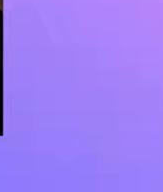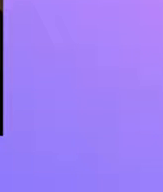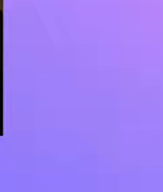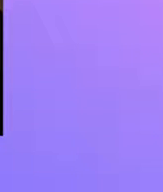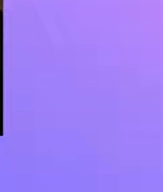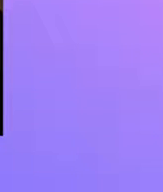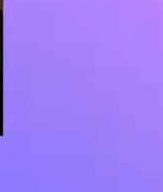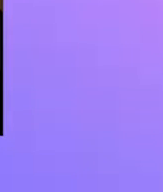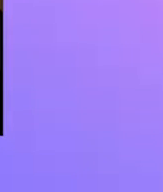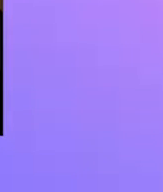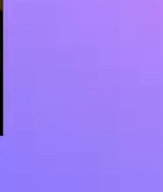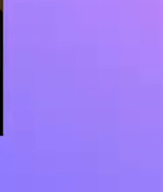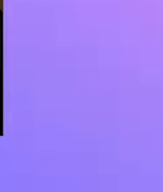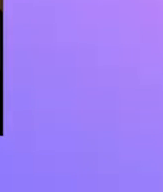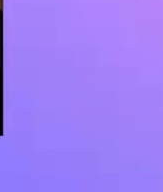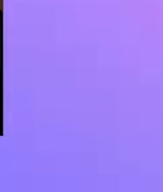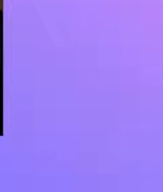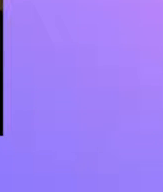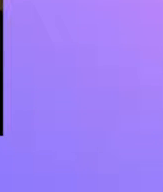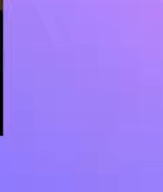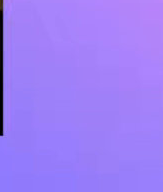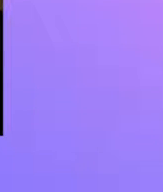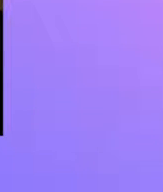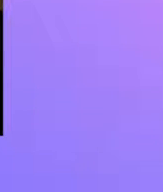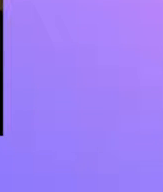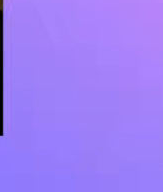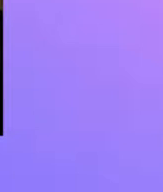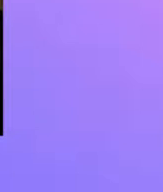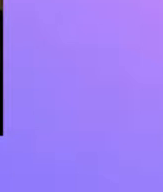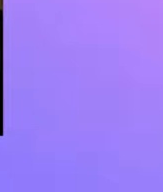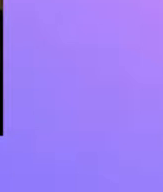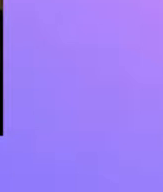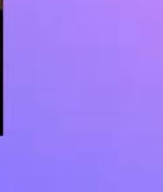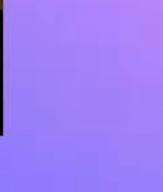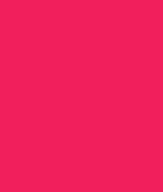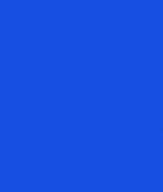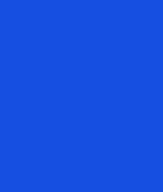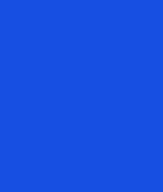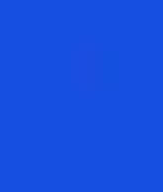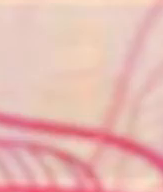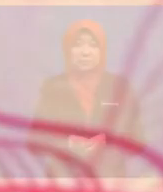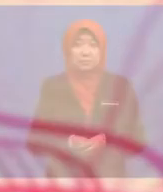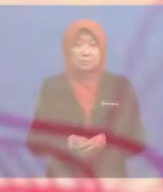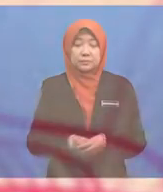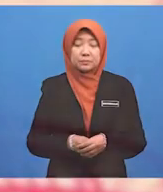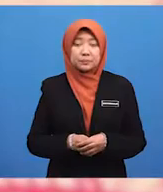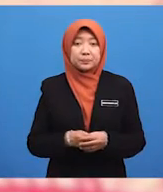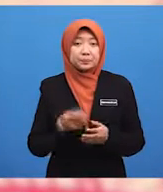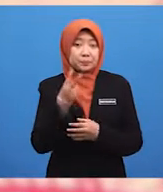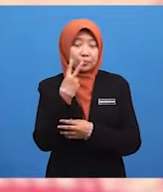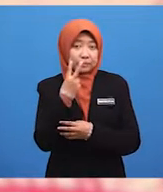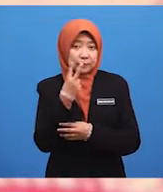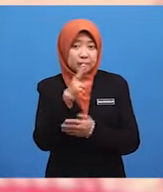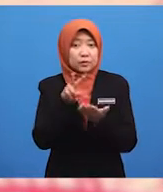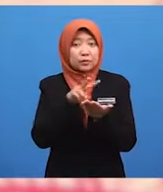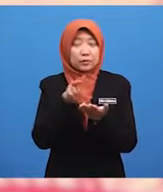saya. Tolong. Jangan risau. Saya akan bantu. Berdasarkan video